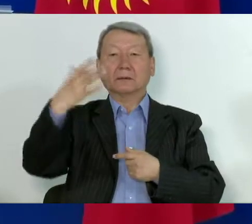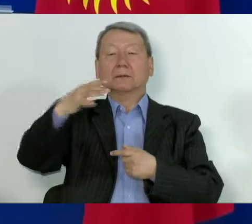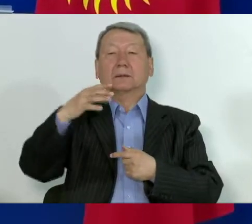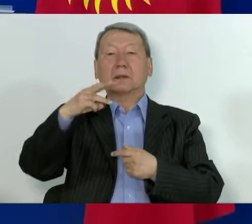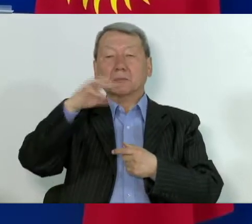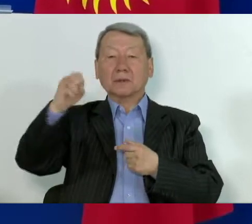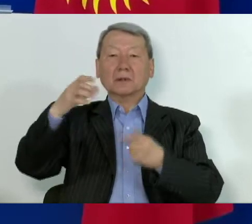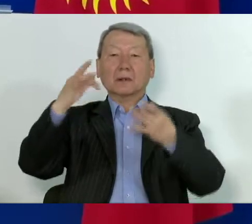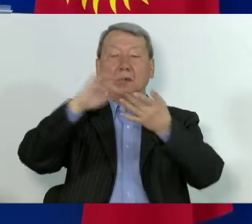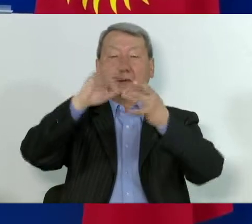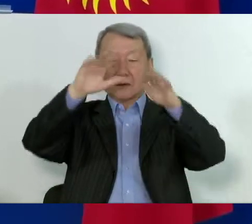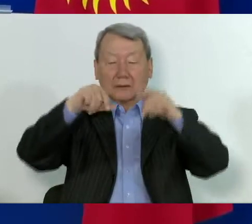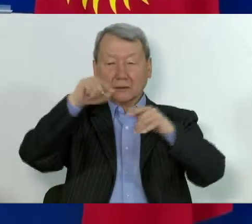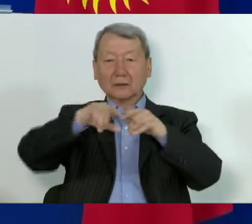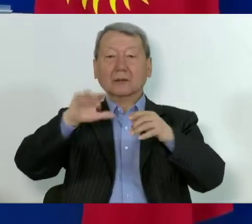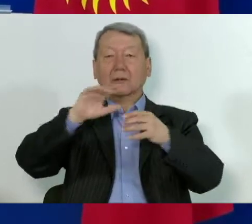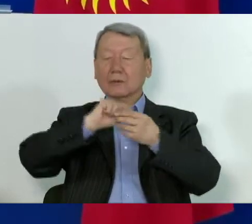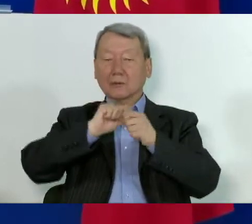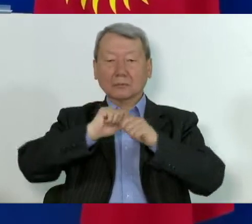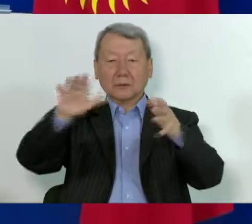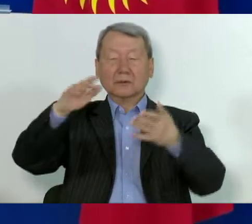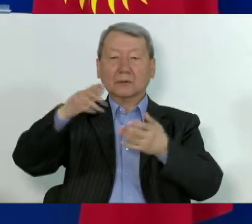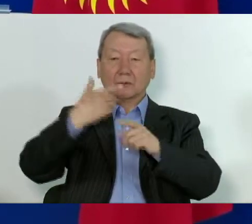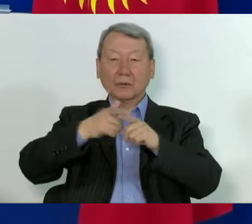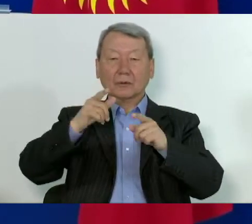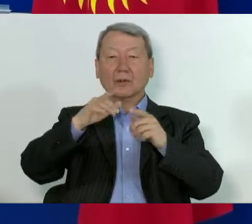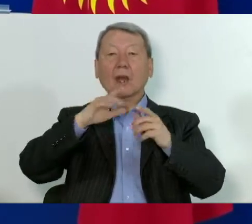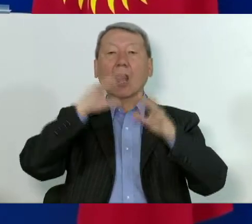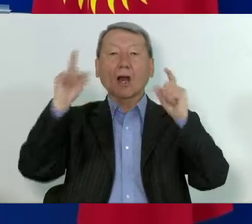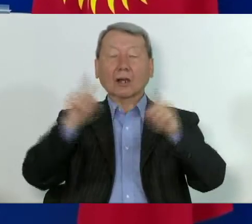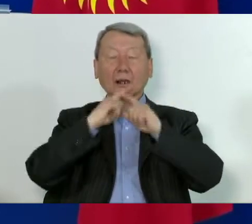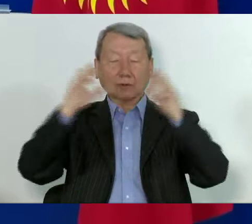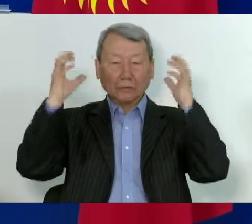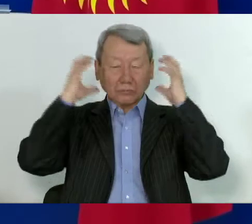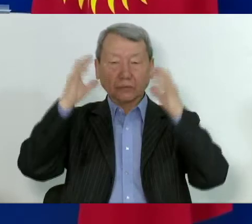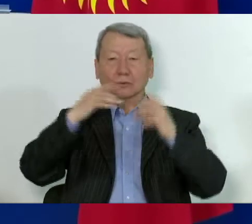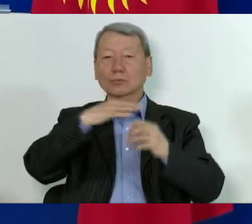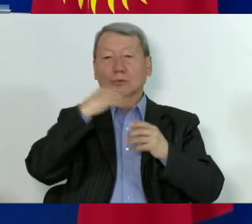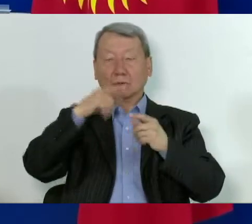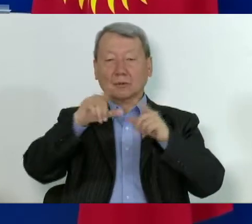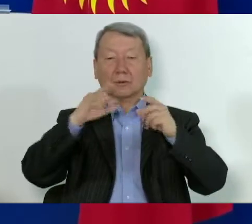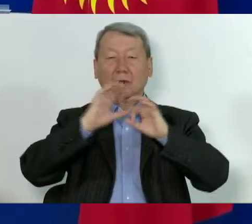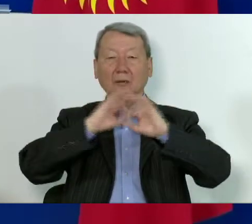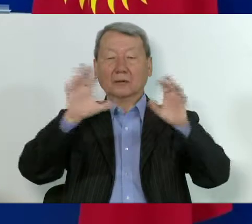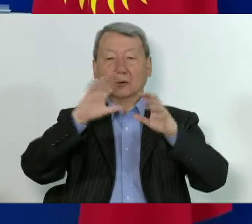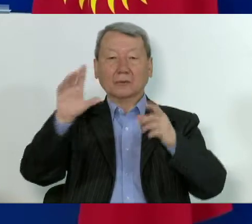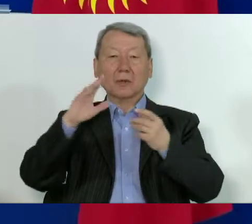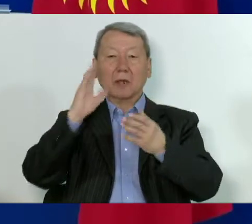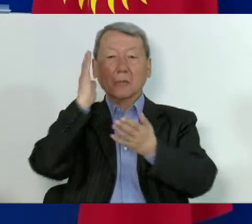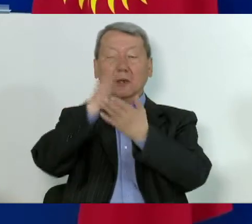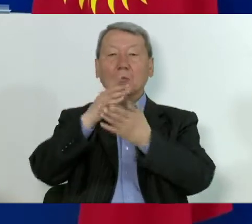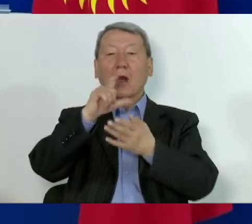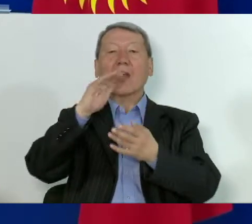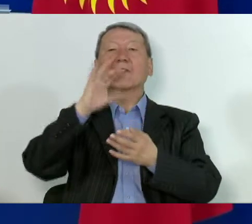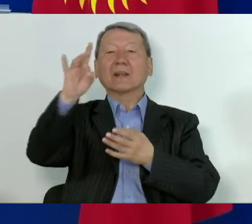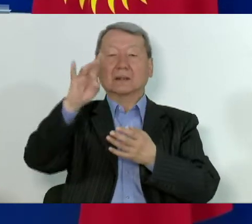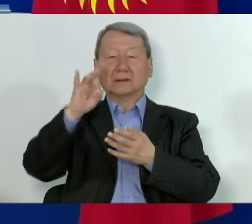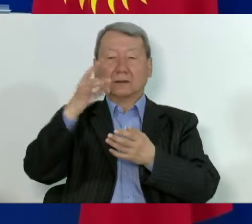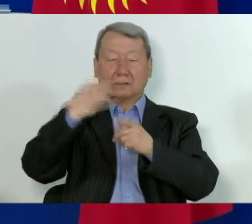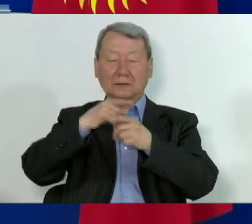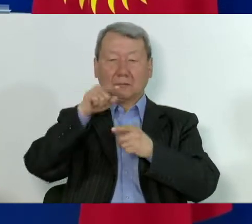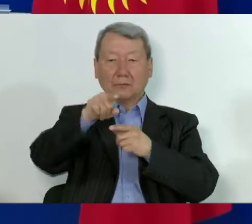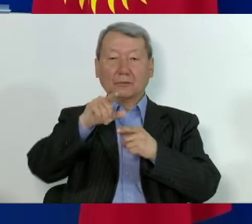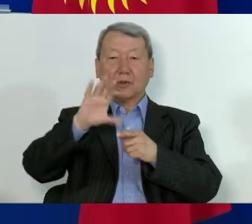медиа борборлордон ЛФМ, Биринчи радио, Кыргыз радиосу, Минка ЛФМ, Марал ФМ радиолорунан, ЛТРдин YouTube каналынан, Facebook'тан Кыргыз